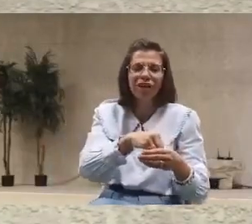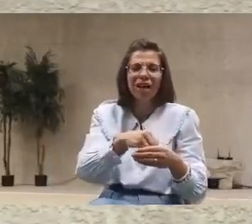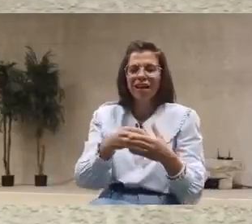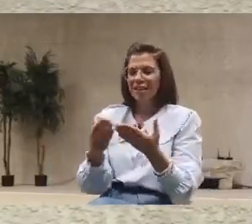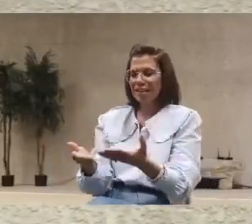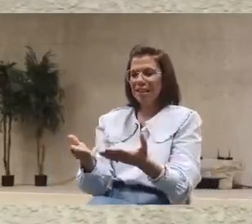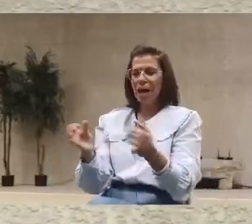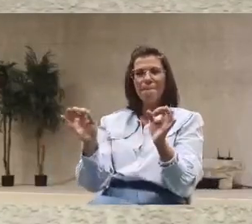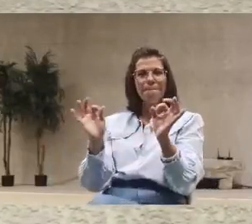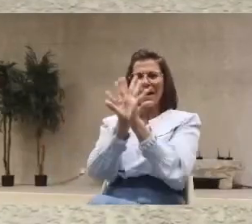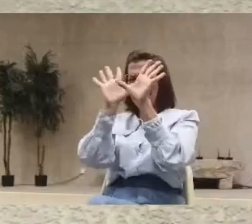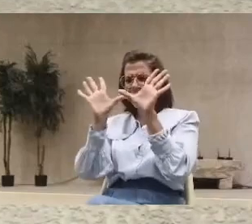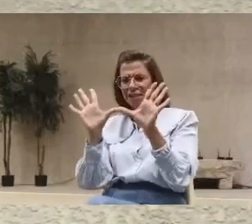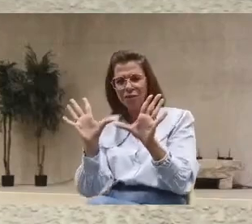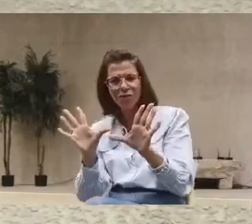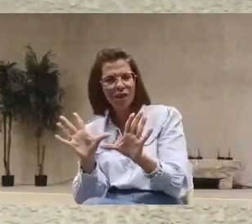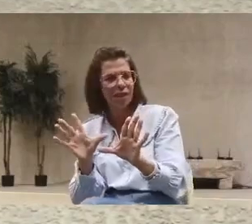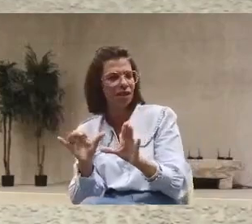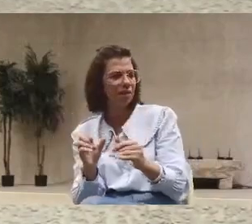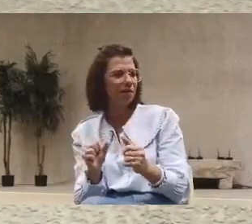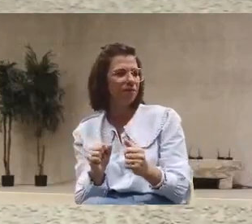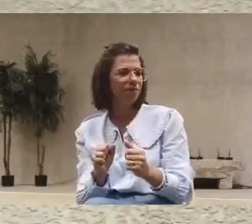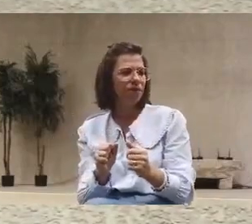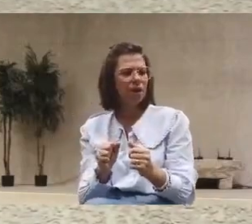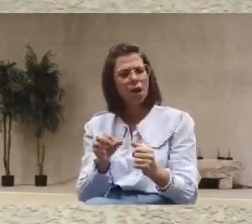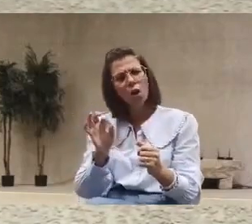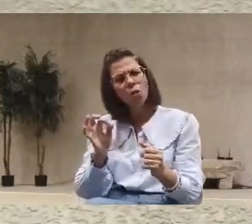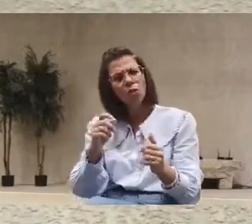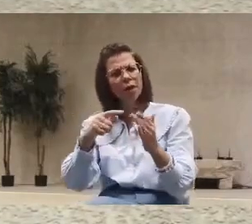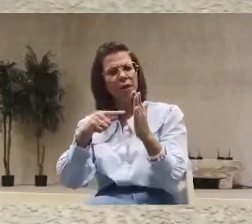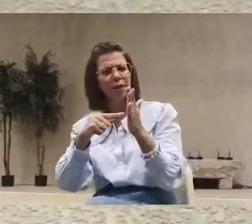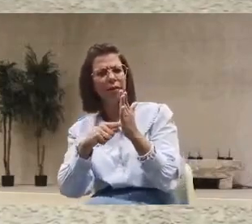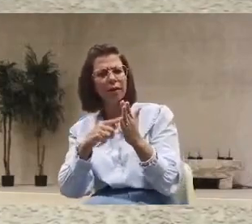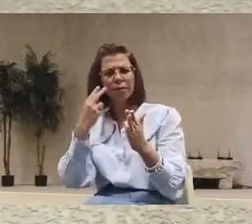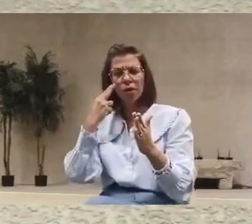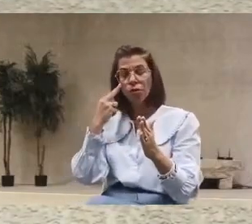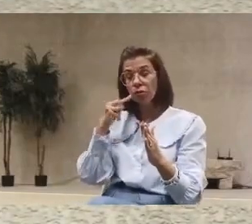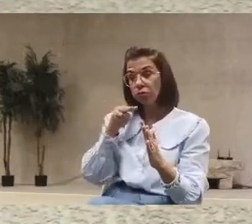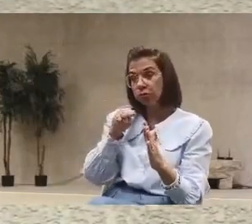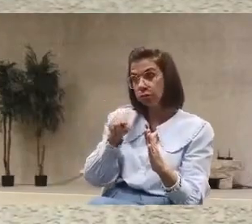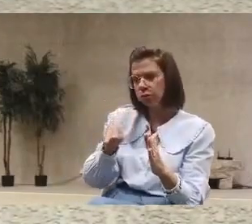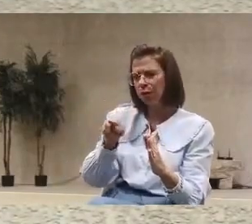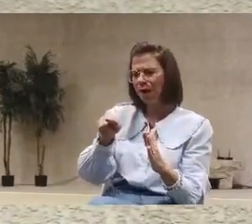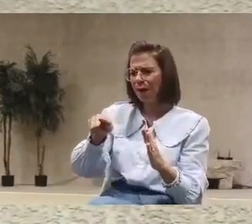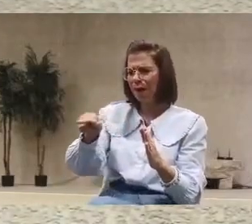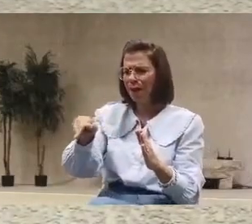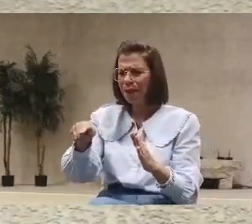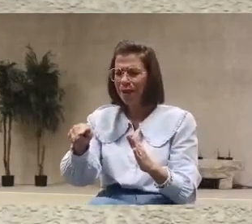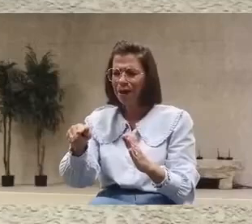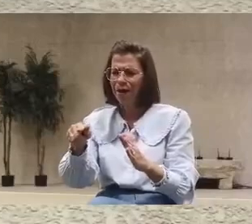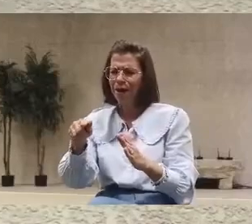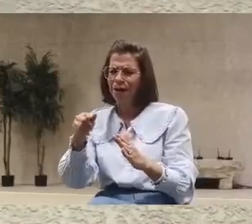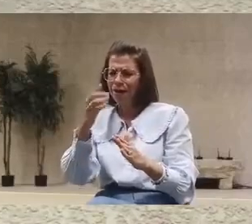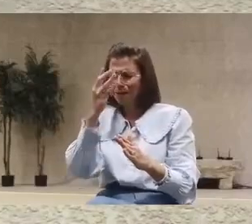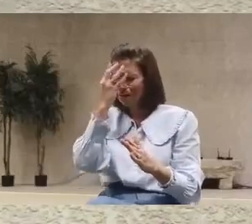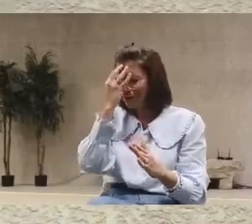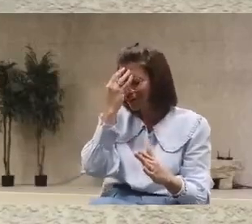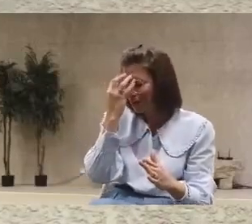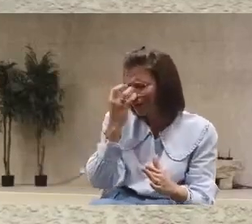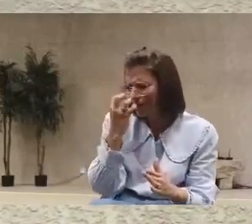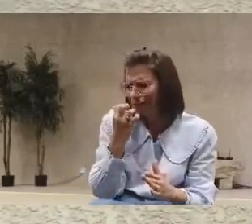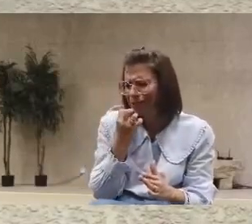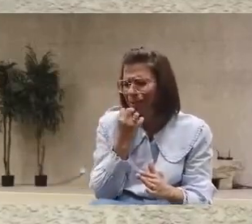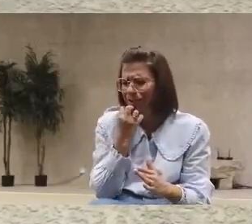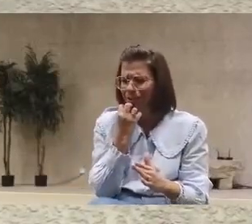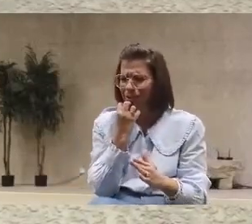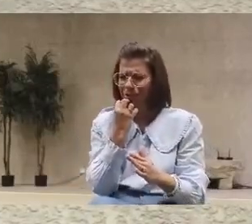oppressé tourmenté être délivré de la puissance des ténèbres et entrer dans